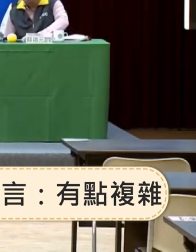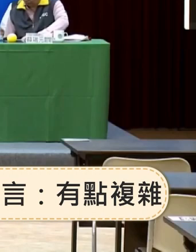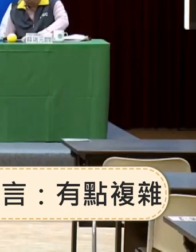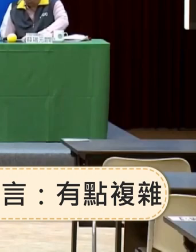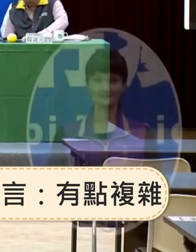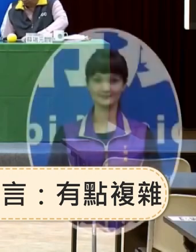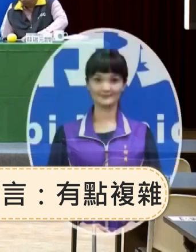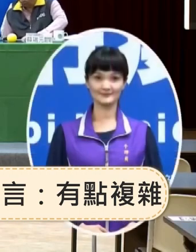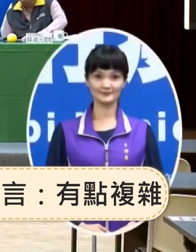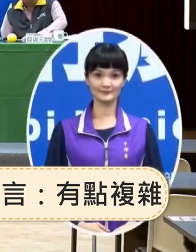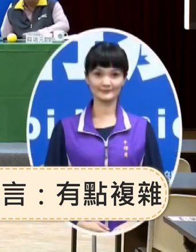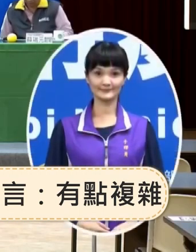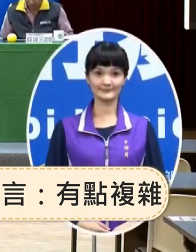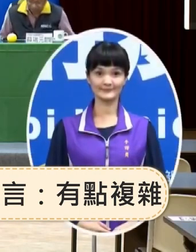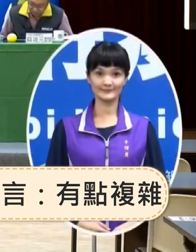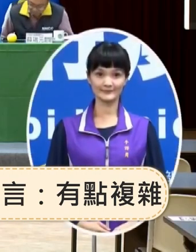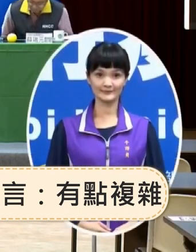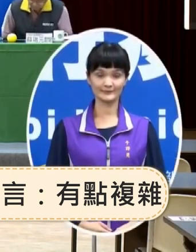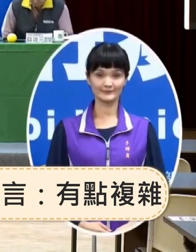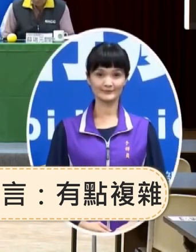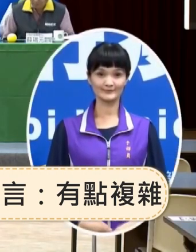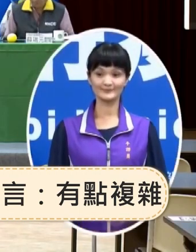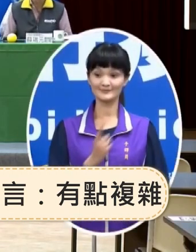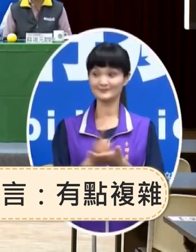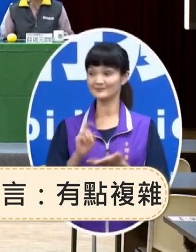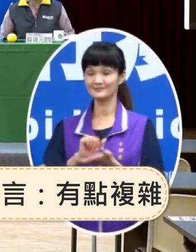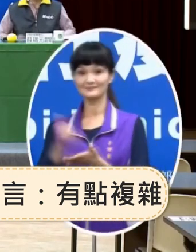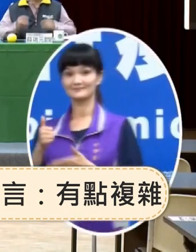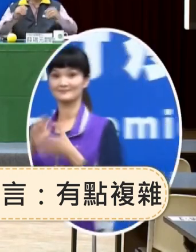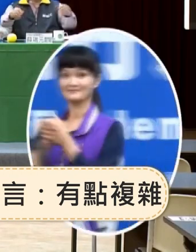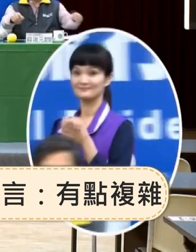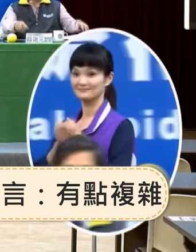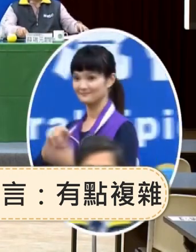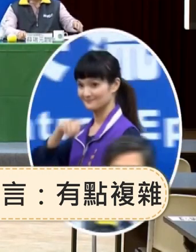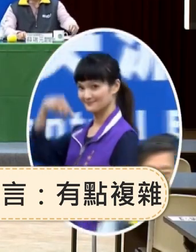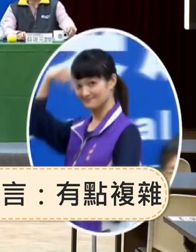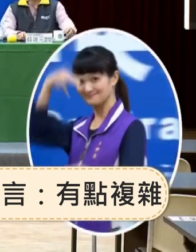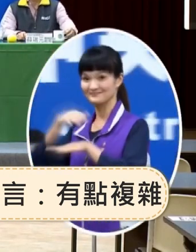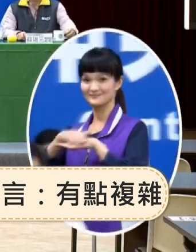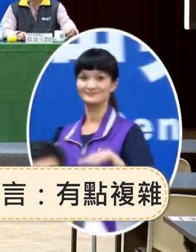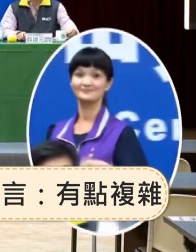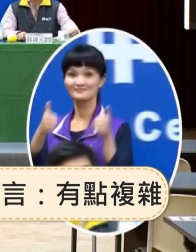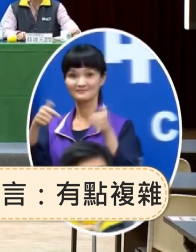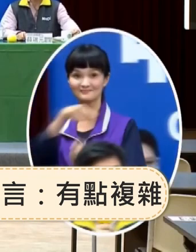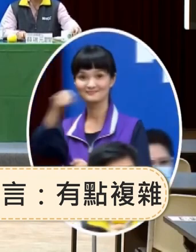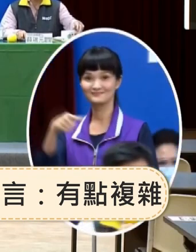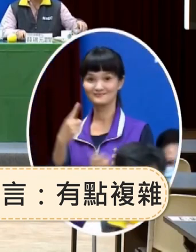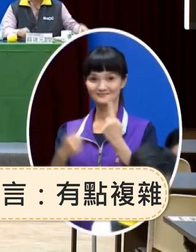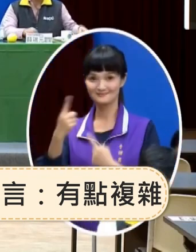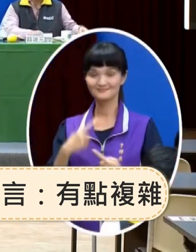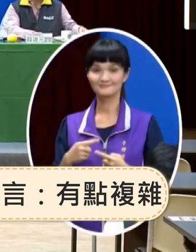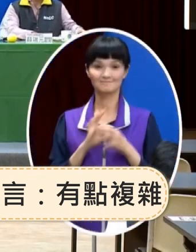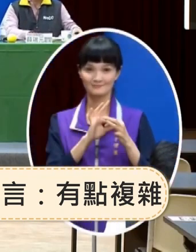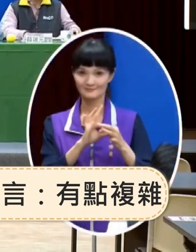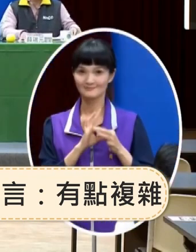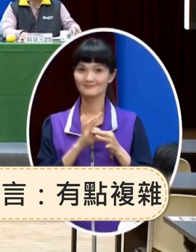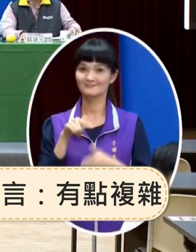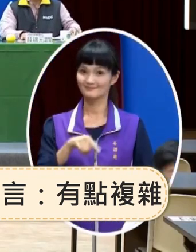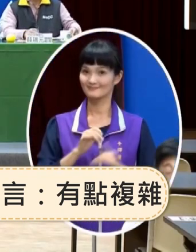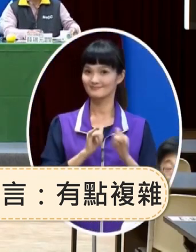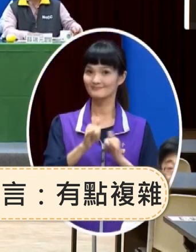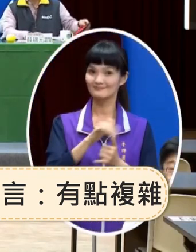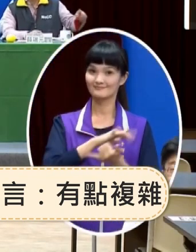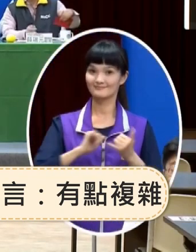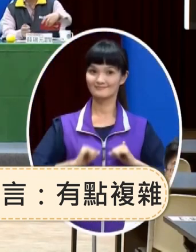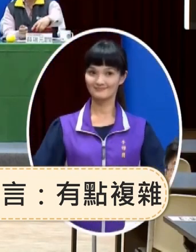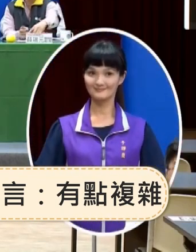同同同人来接触，就强呢机会同老一疫情车本其他人。不重要，伊个指挥官陈时中提出大拍讲，